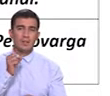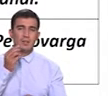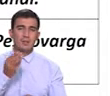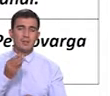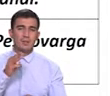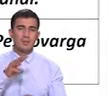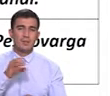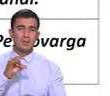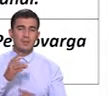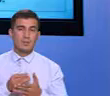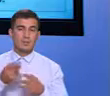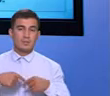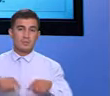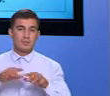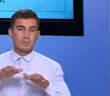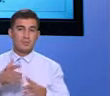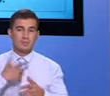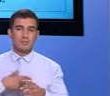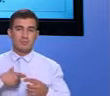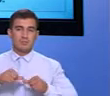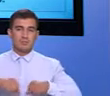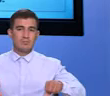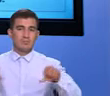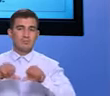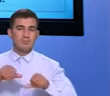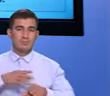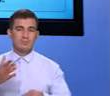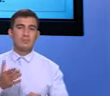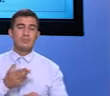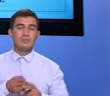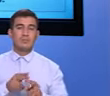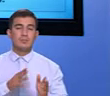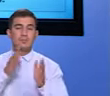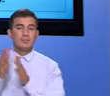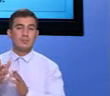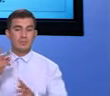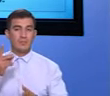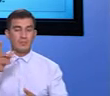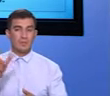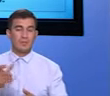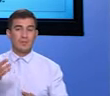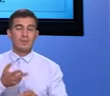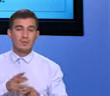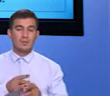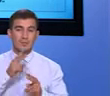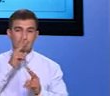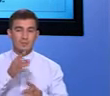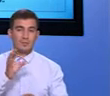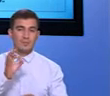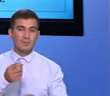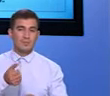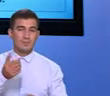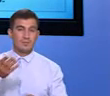hududi qo'shib olgan edi. Keyingi hukmdor esa Vima Kadvis hukmdor nomi ko'rsatilgan tanga zarb